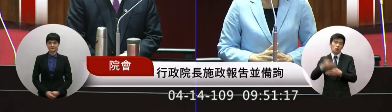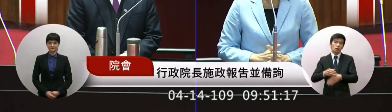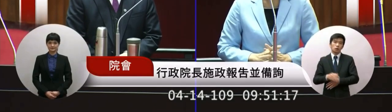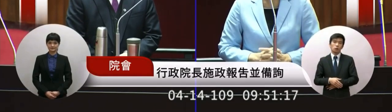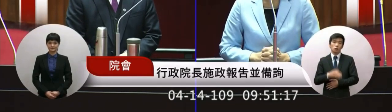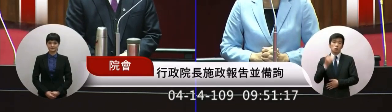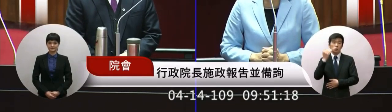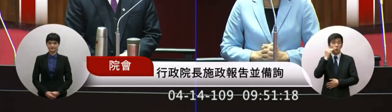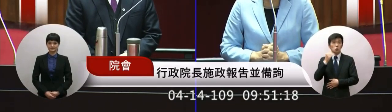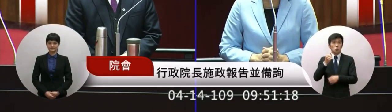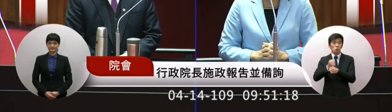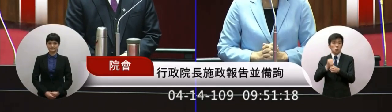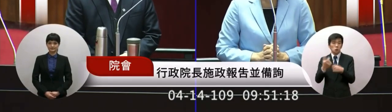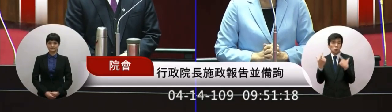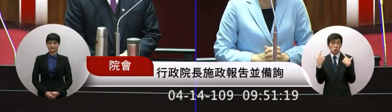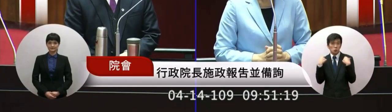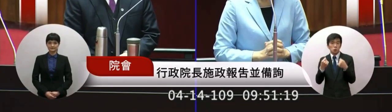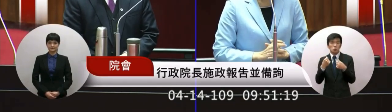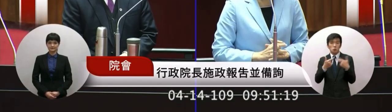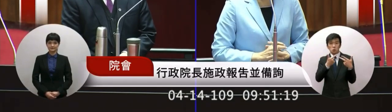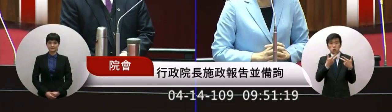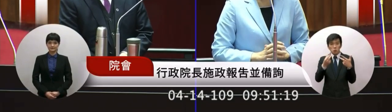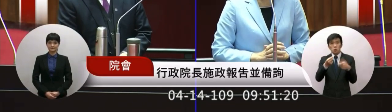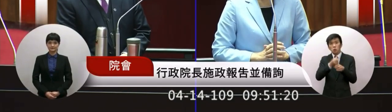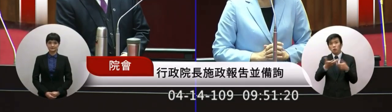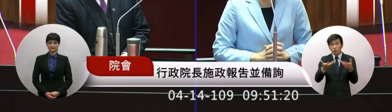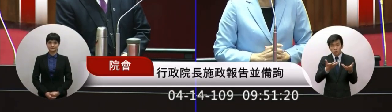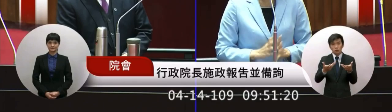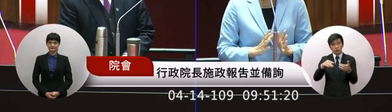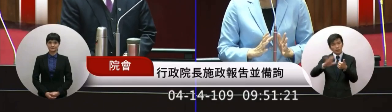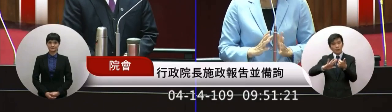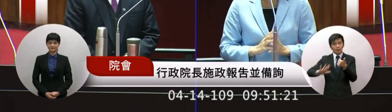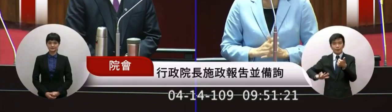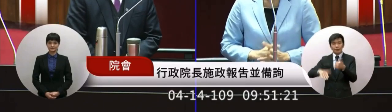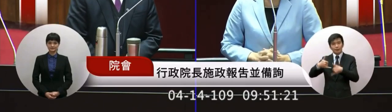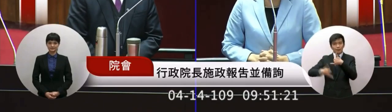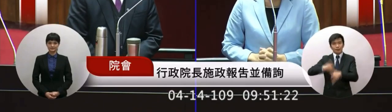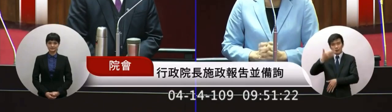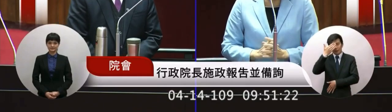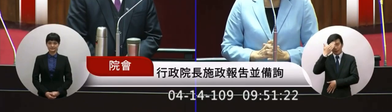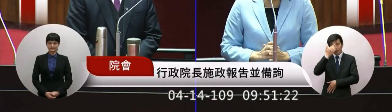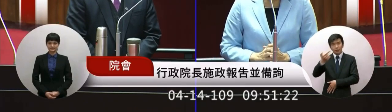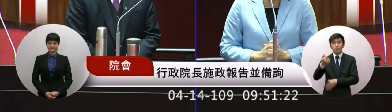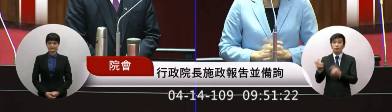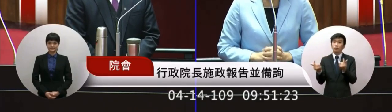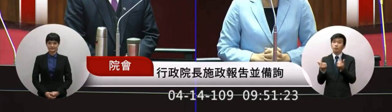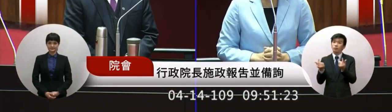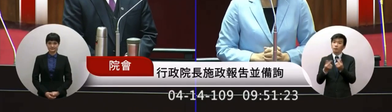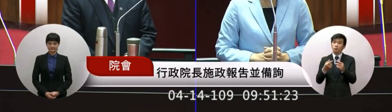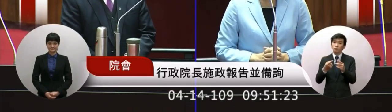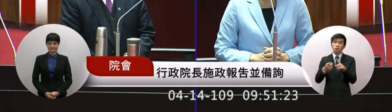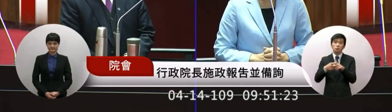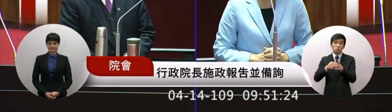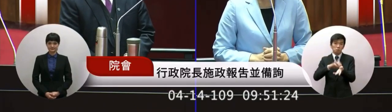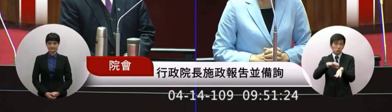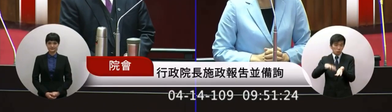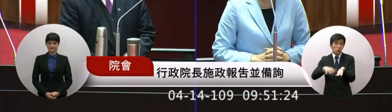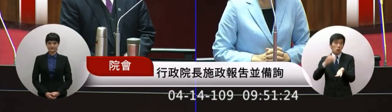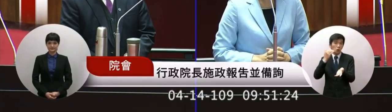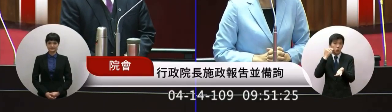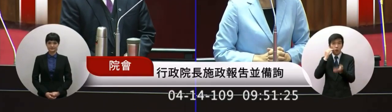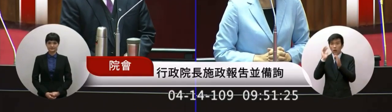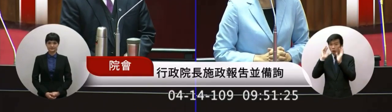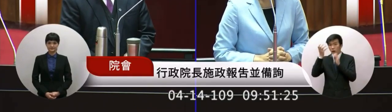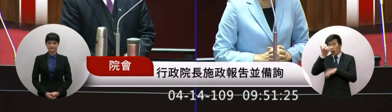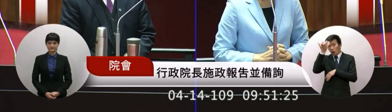原本可利用周休二日处理的事情受到影响，非常不便。以诊所为例，我这个小朋友发烧，只好先到教